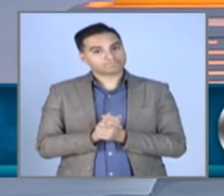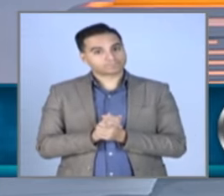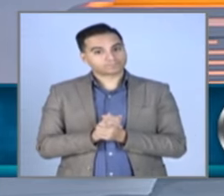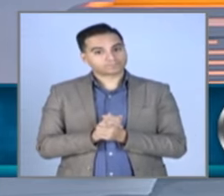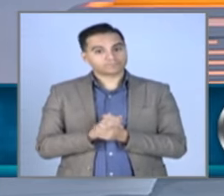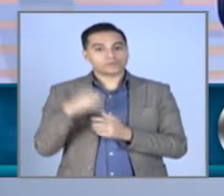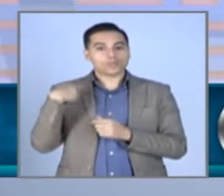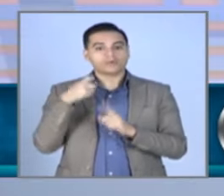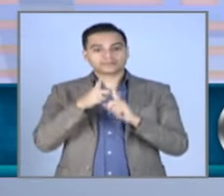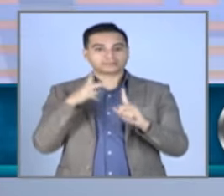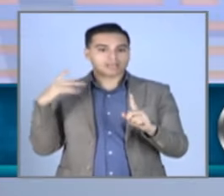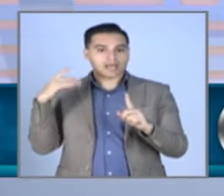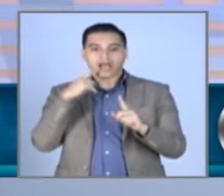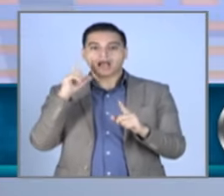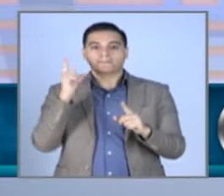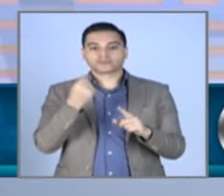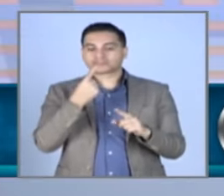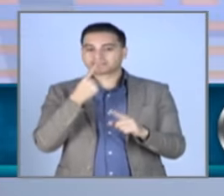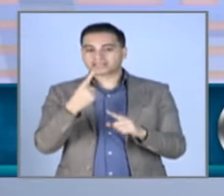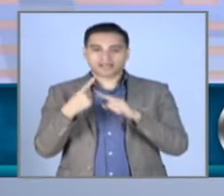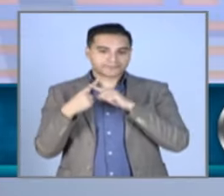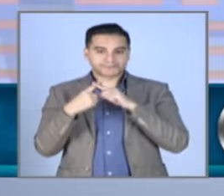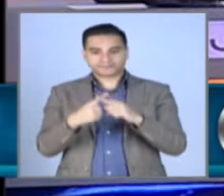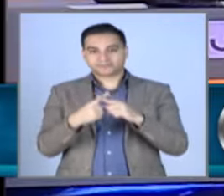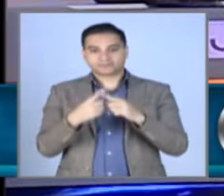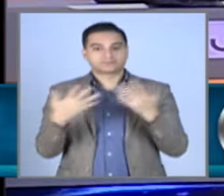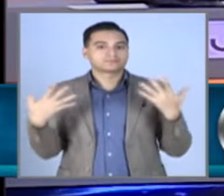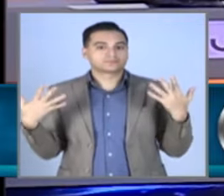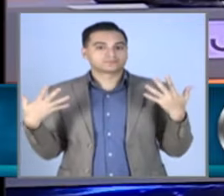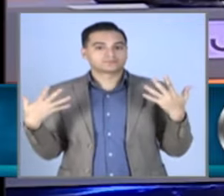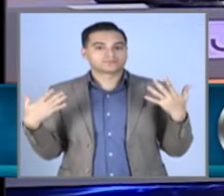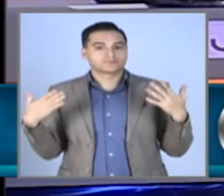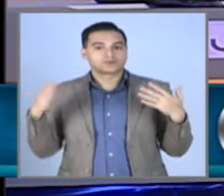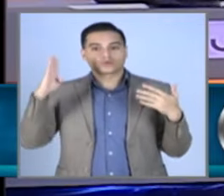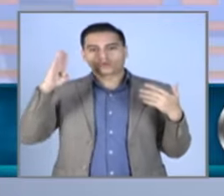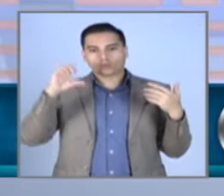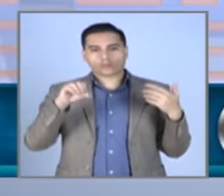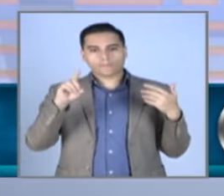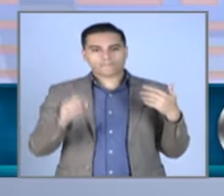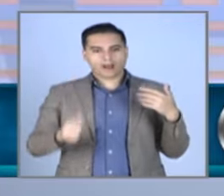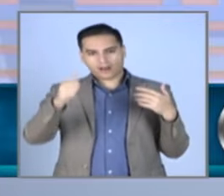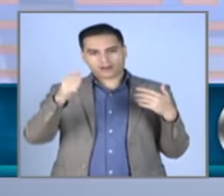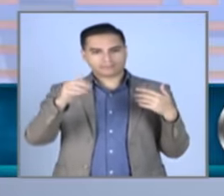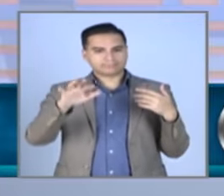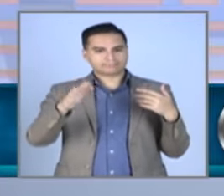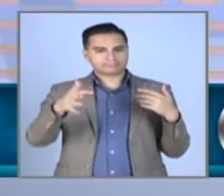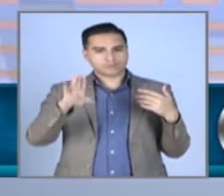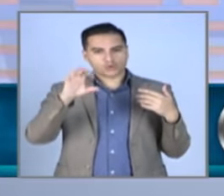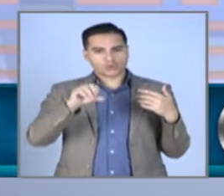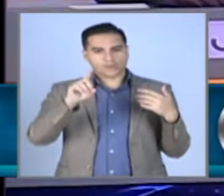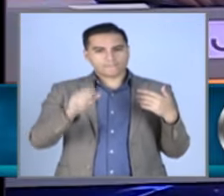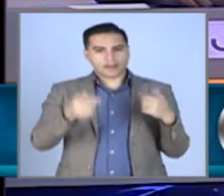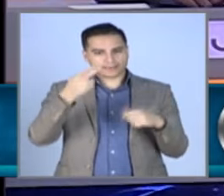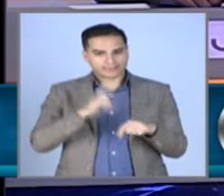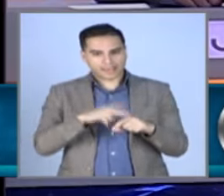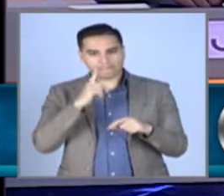كان وزير السياحة لمدة 15 سنة. كوبا. كوبا؟ باباك برضو اللي